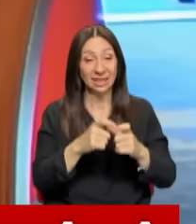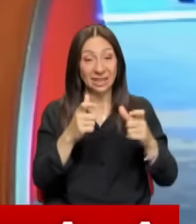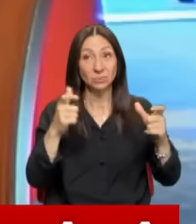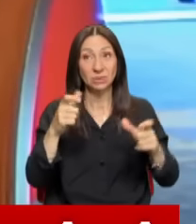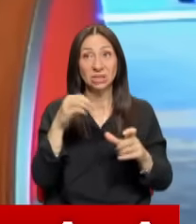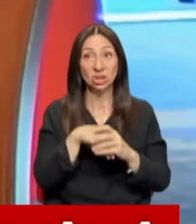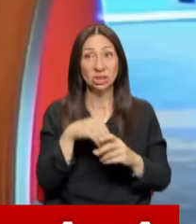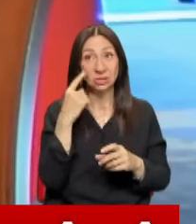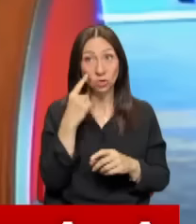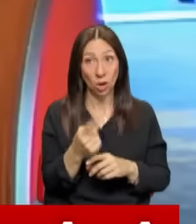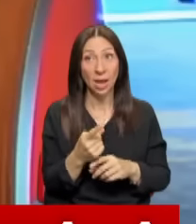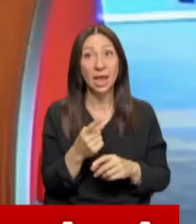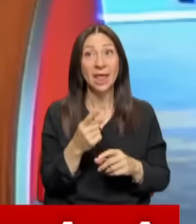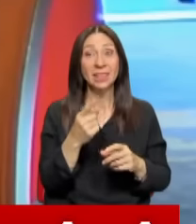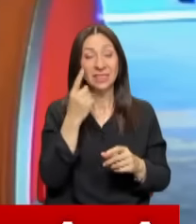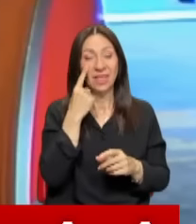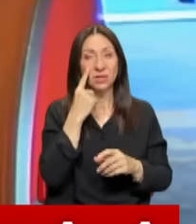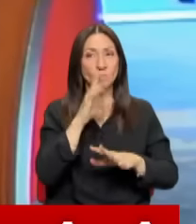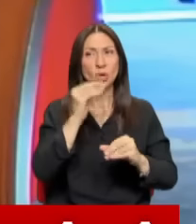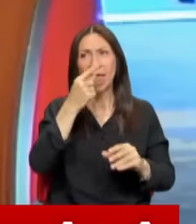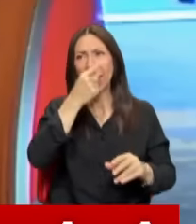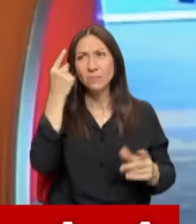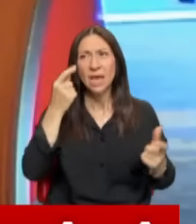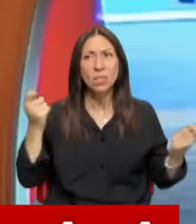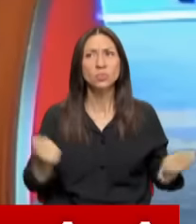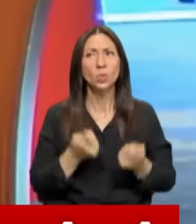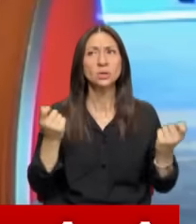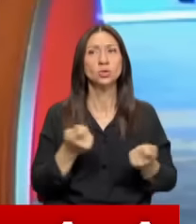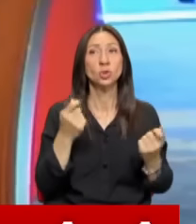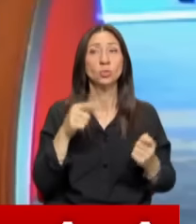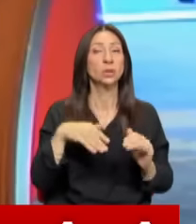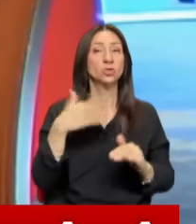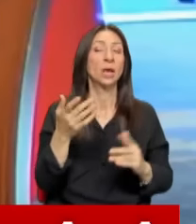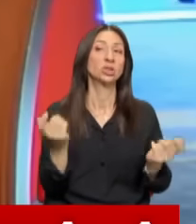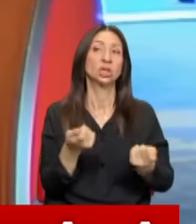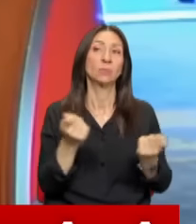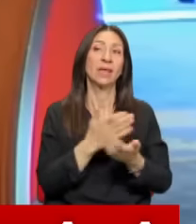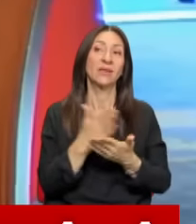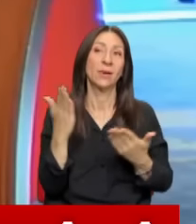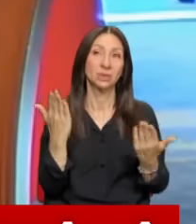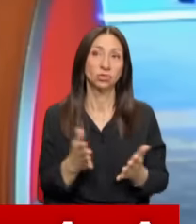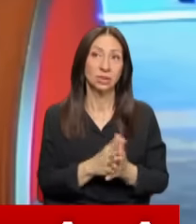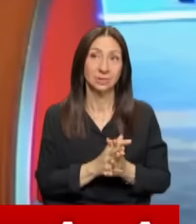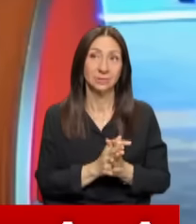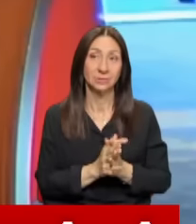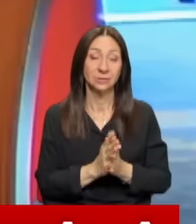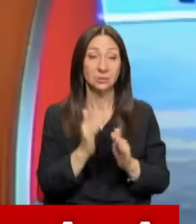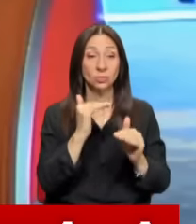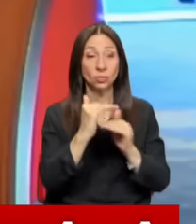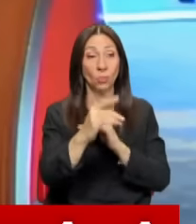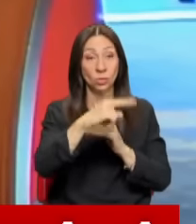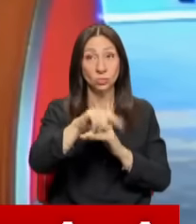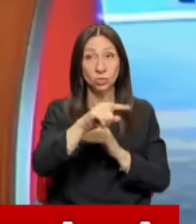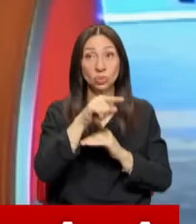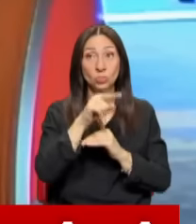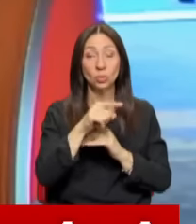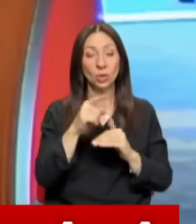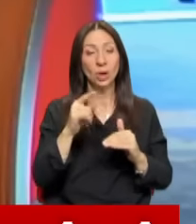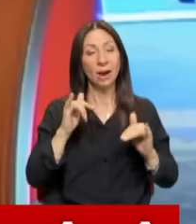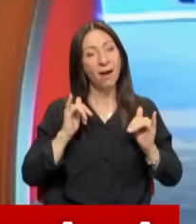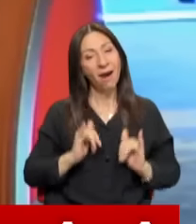gelişmesi noktasında devlet bütün imkanlarını kullandı. Bundan sonra da kullanmaya devam edecek. Vatandaşımızın o